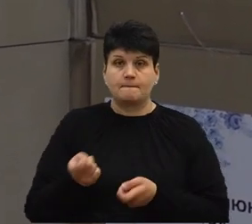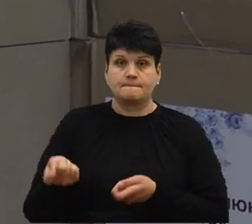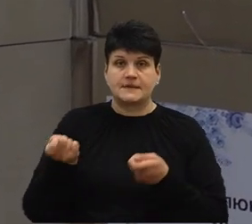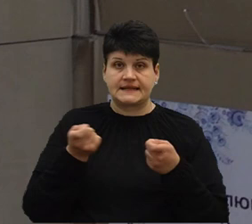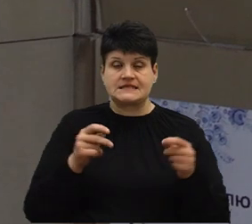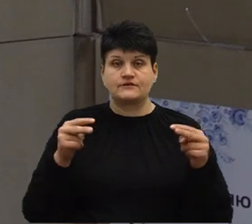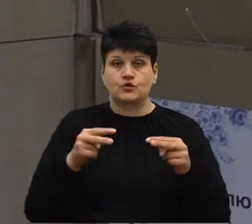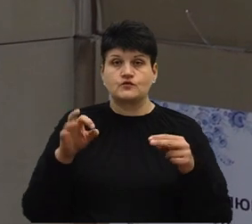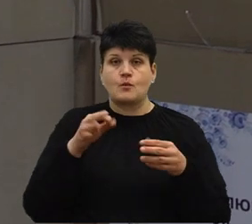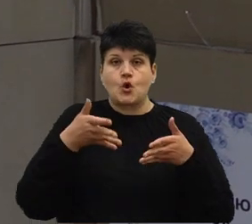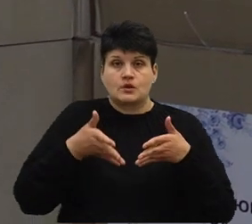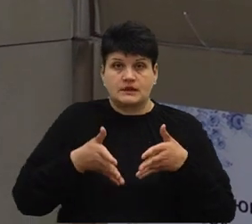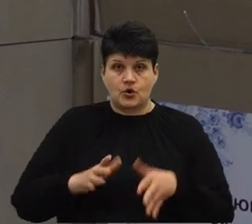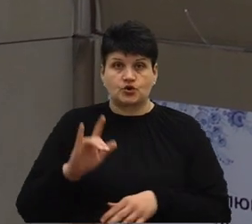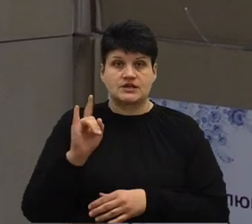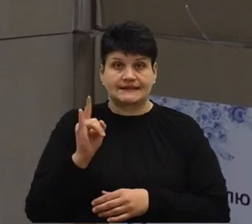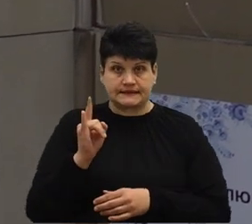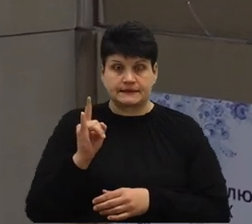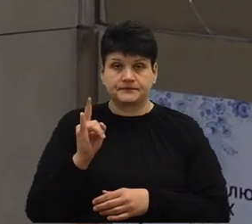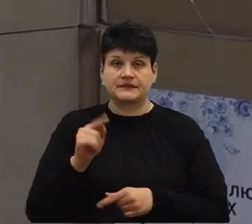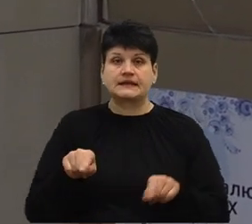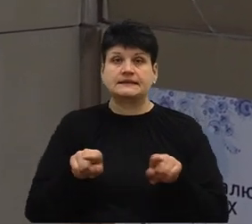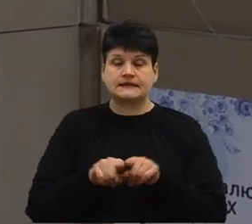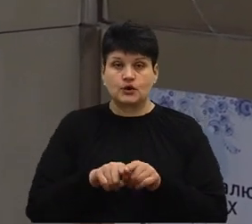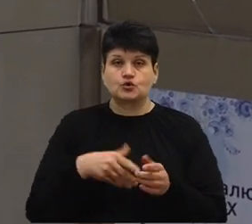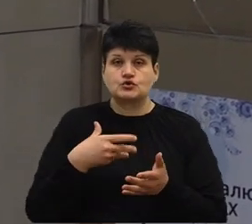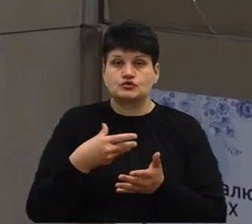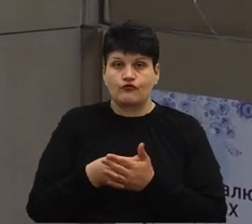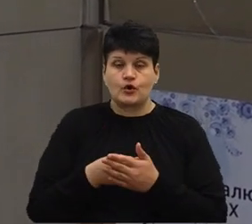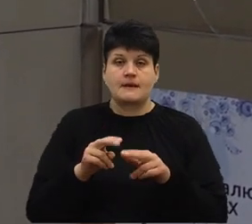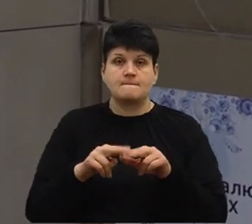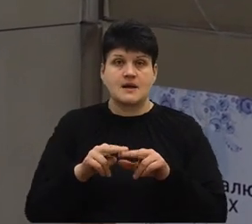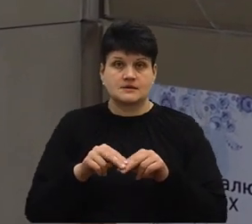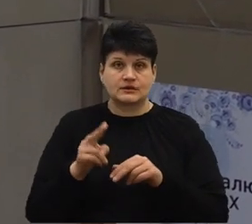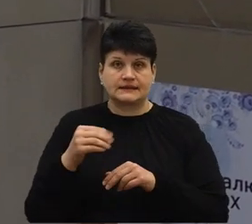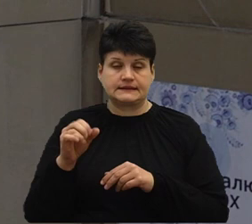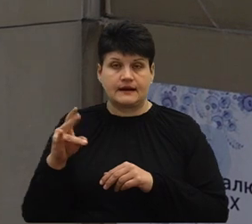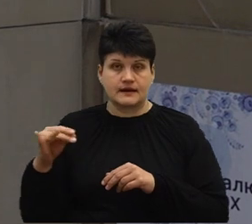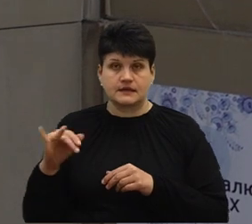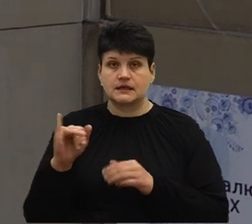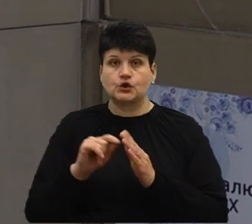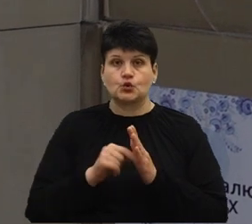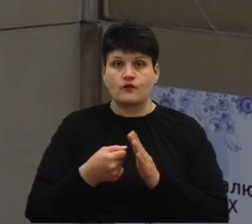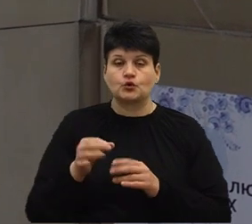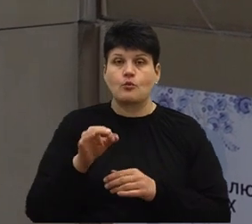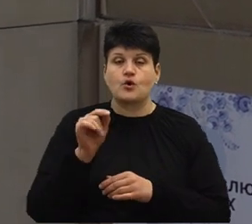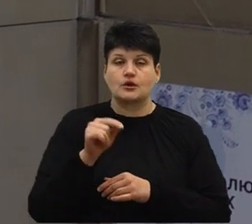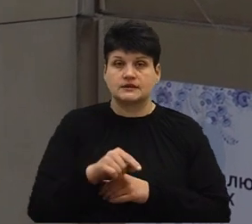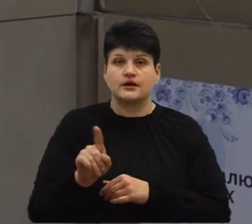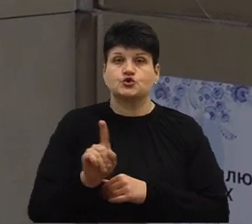свідоцтво про народження дитинки також свої паспортні дані і довідку про те що